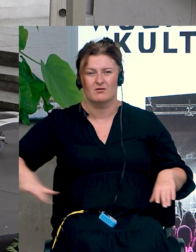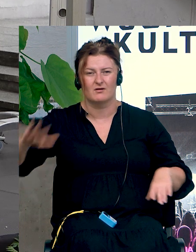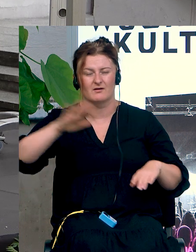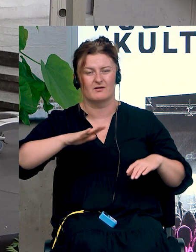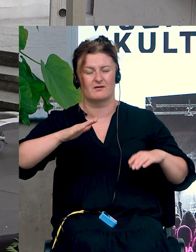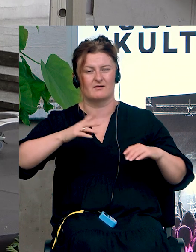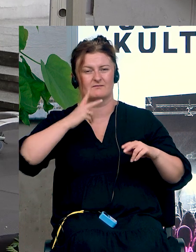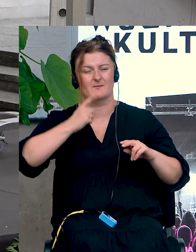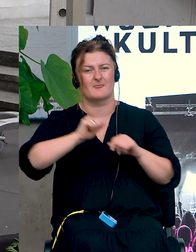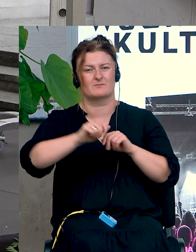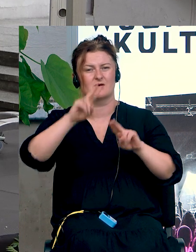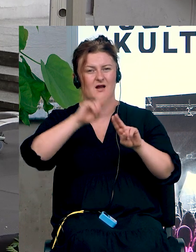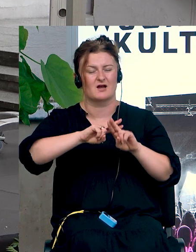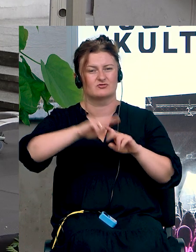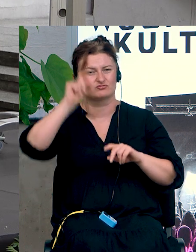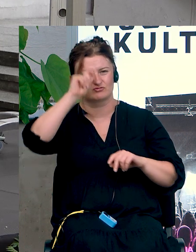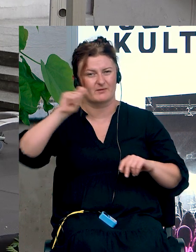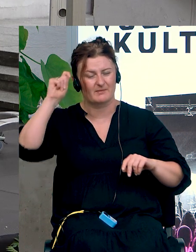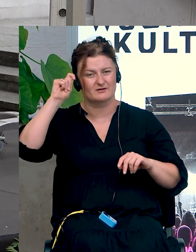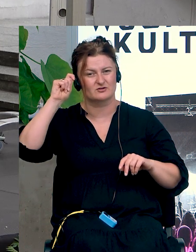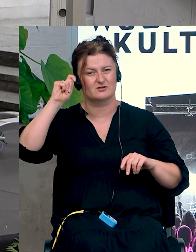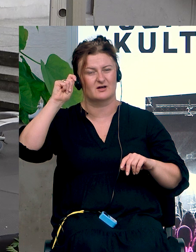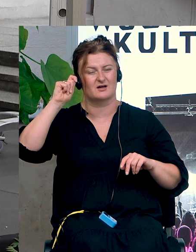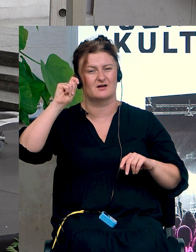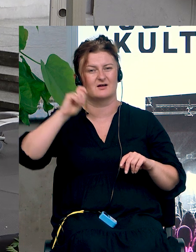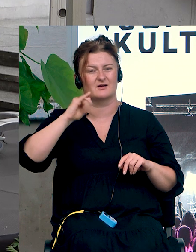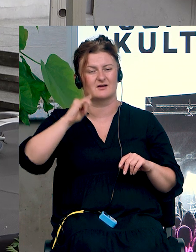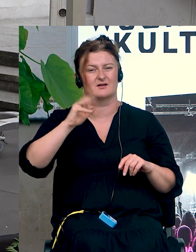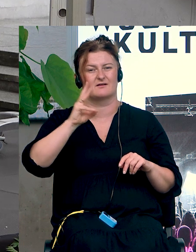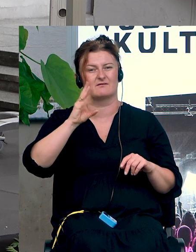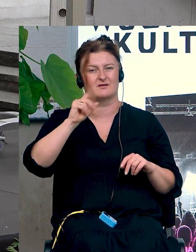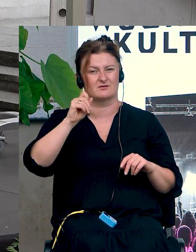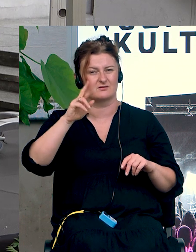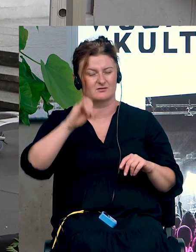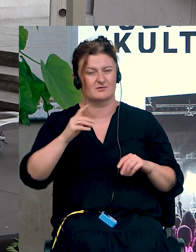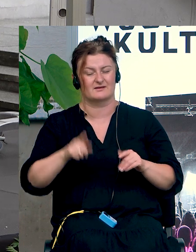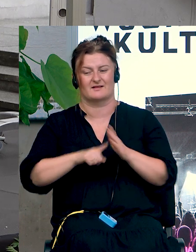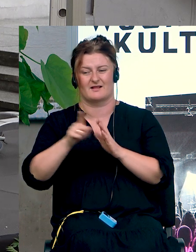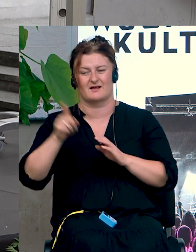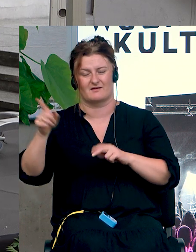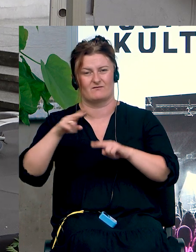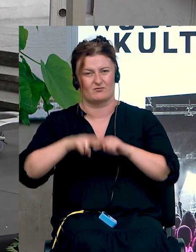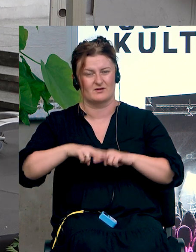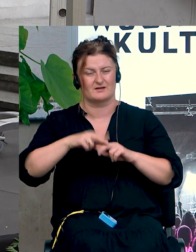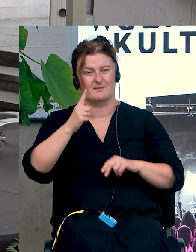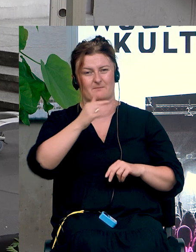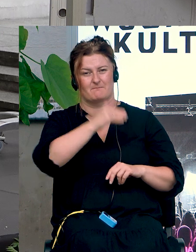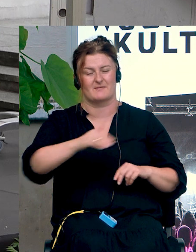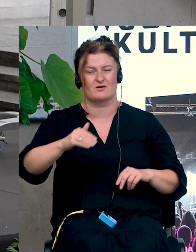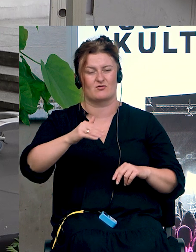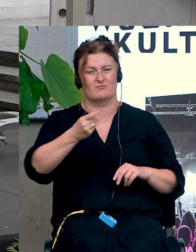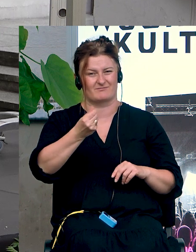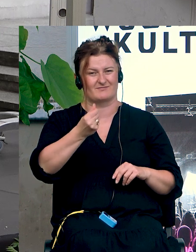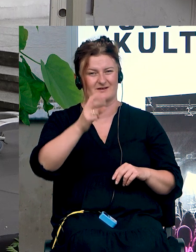і ми збирали мільйон гривень для цієї фундації. Зараз з таким воєнним підняттям волонтерського руху